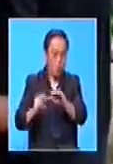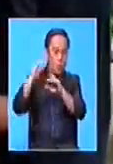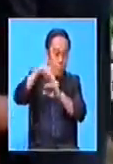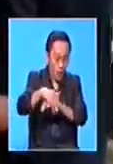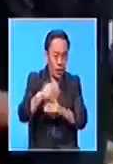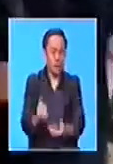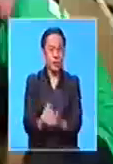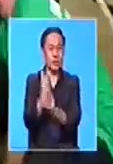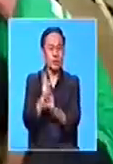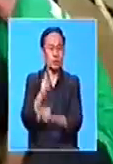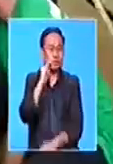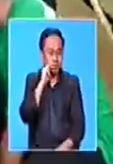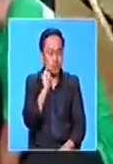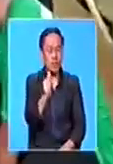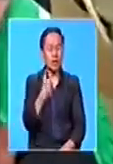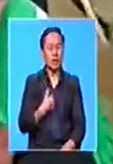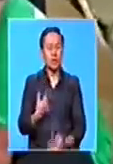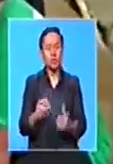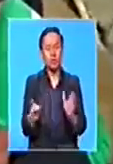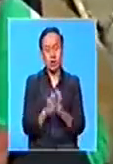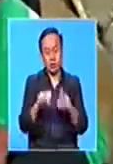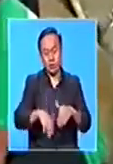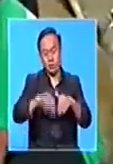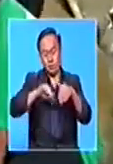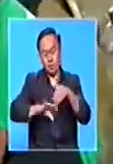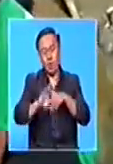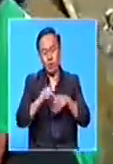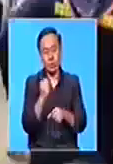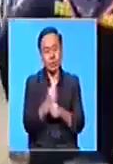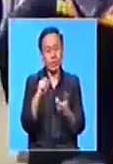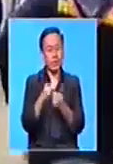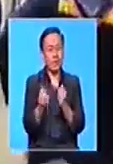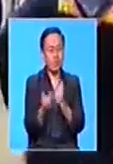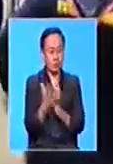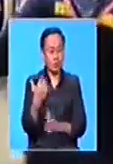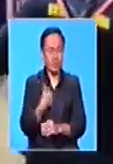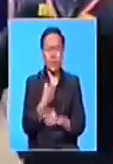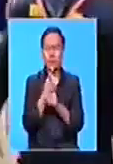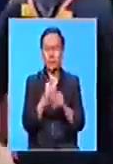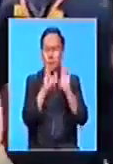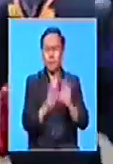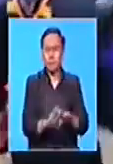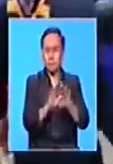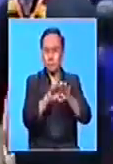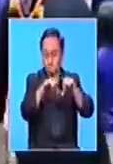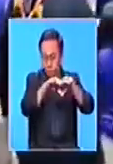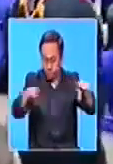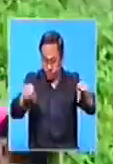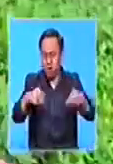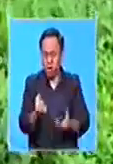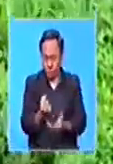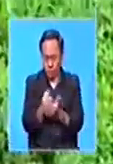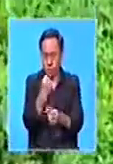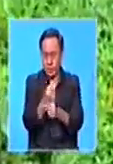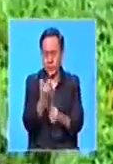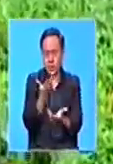ถ้าเราชะลอไว้บ้างมันก็จะเก็บกักน้ำไว้แล้วค่อยๆทยอยปล่อยออกมามานะตามลักษณะของฝายนะครับก็กรุณาช่วยกันทำนะครับ